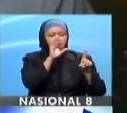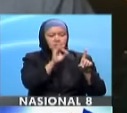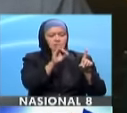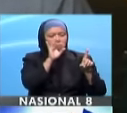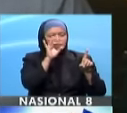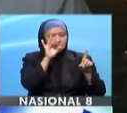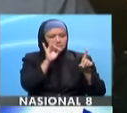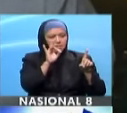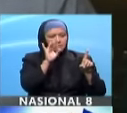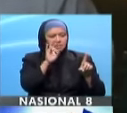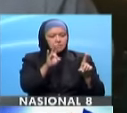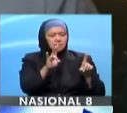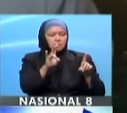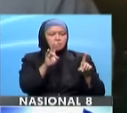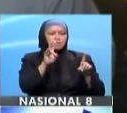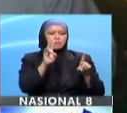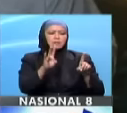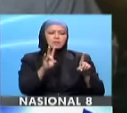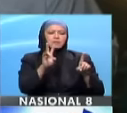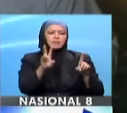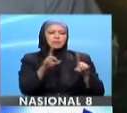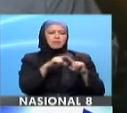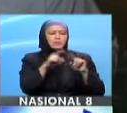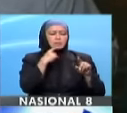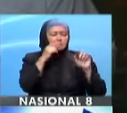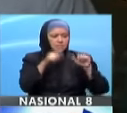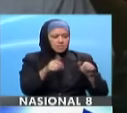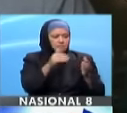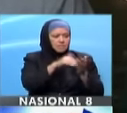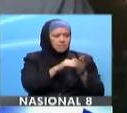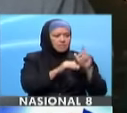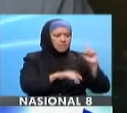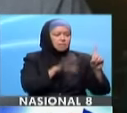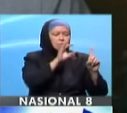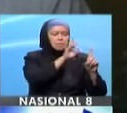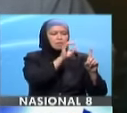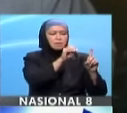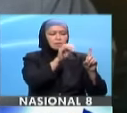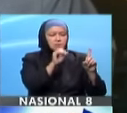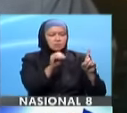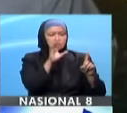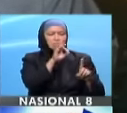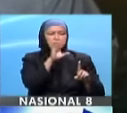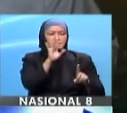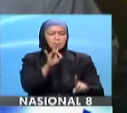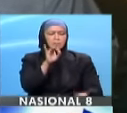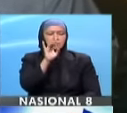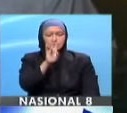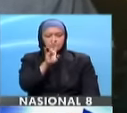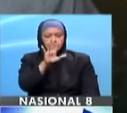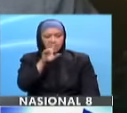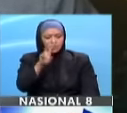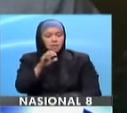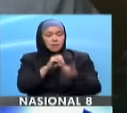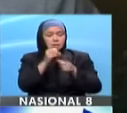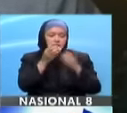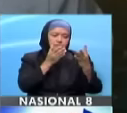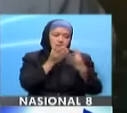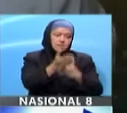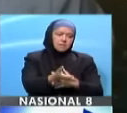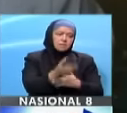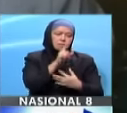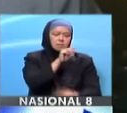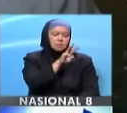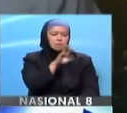1-800-887-752. Saya ulangi sekali lagi, 1-800-887-752 atau menerusi laman Twitter iaitu di @LLM Info